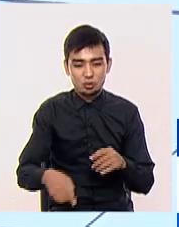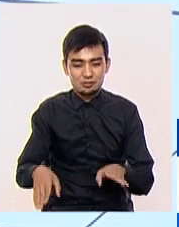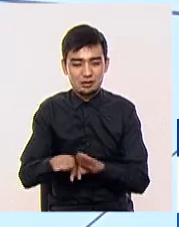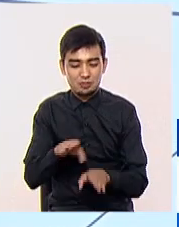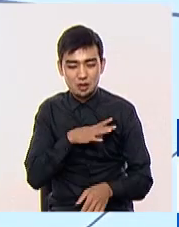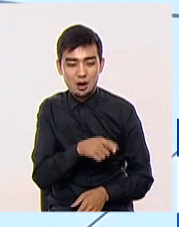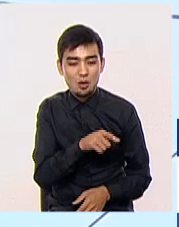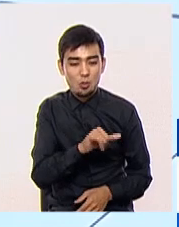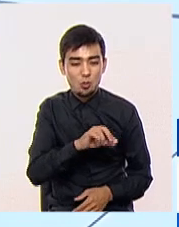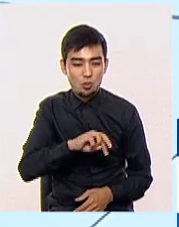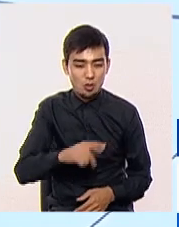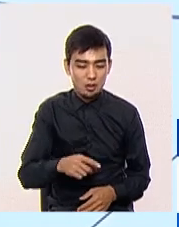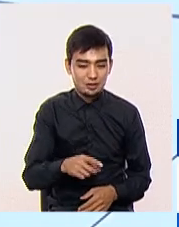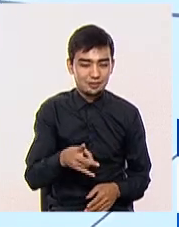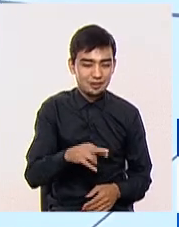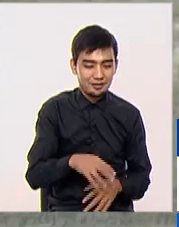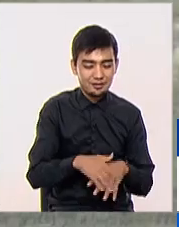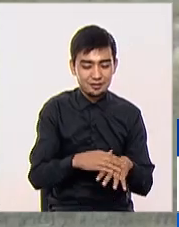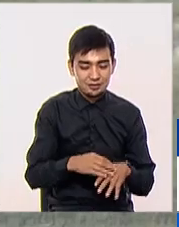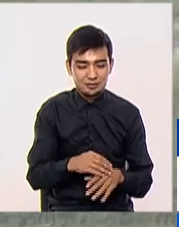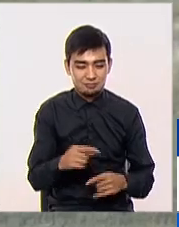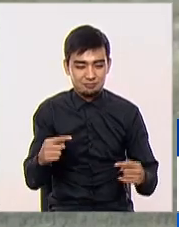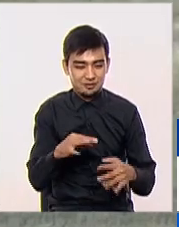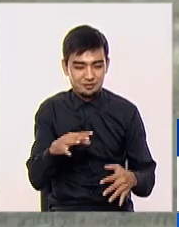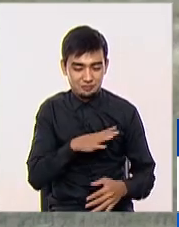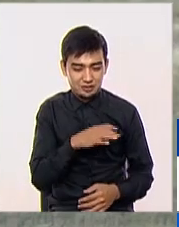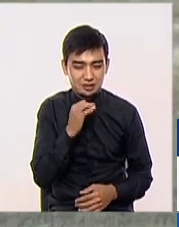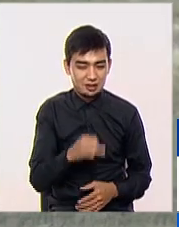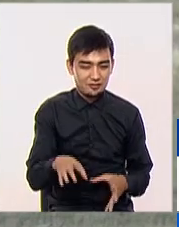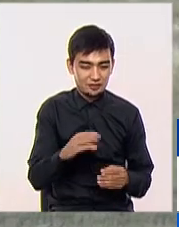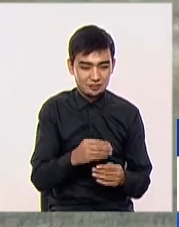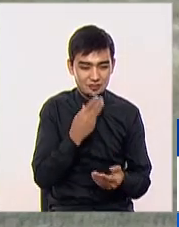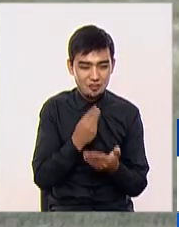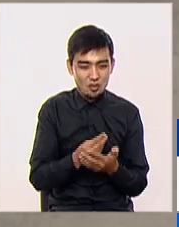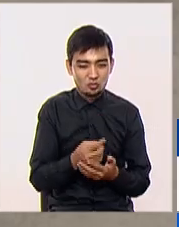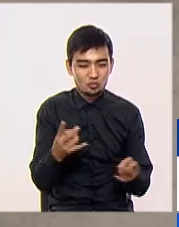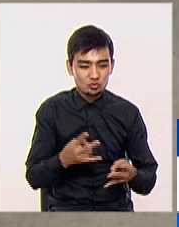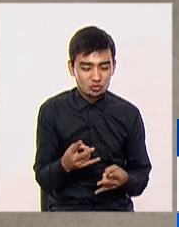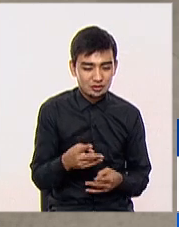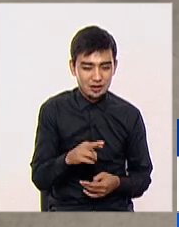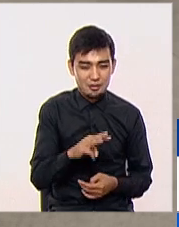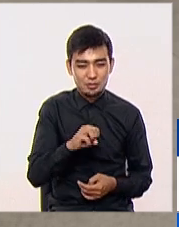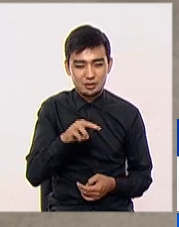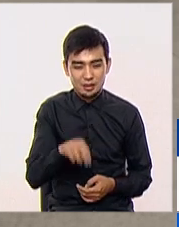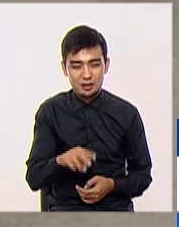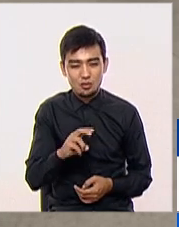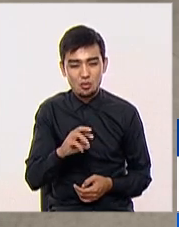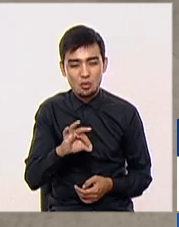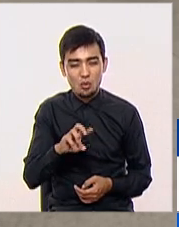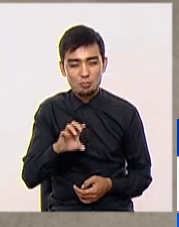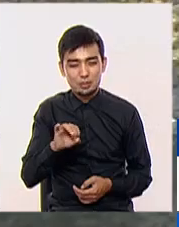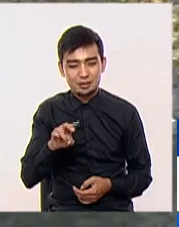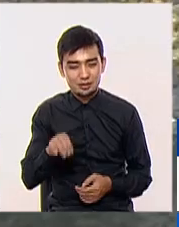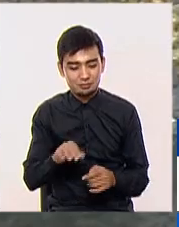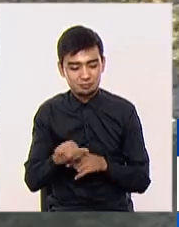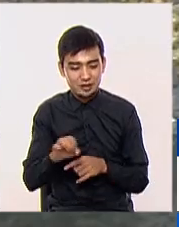их уголь для населения не подходит. Добывают только коксующийся, весь он идет на собственные нужды для металлургического комбината. Небольшая часть